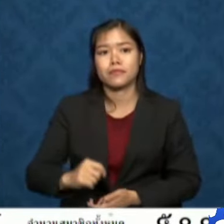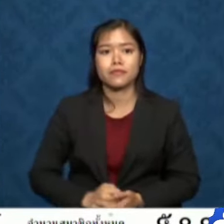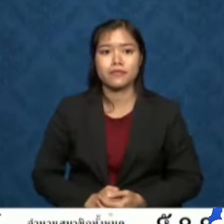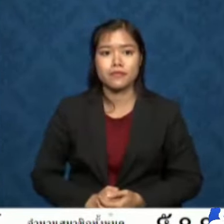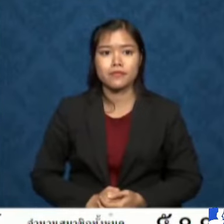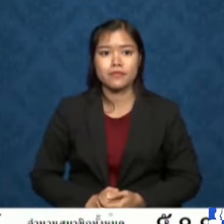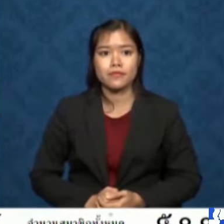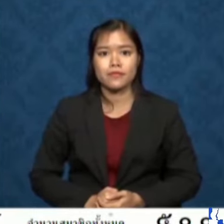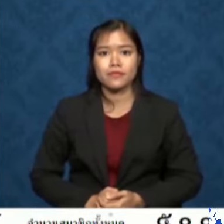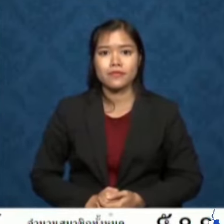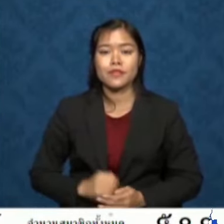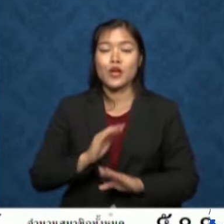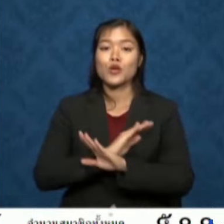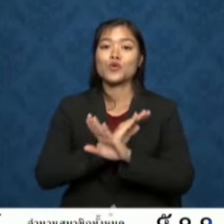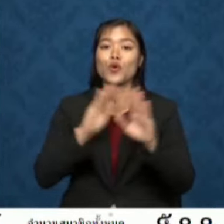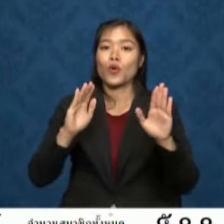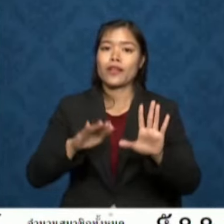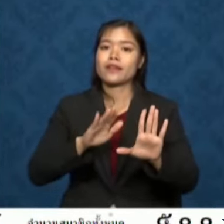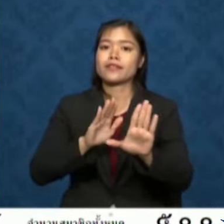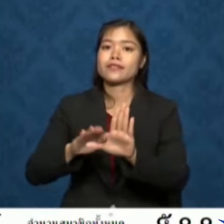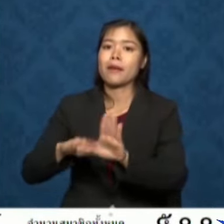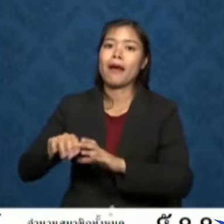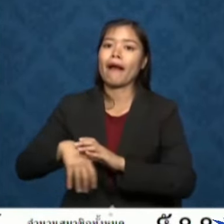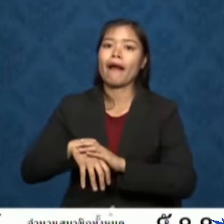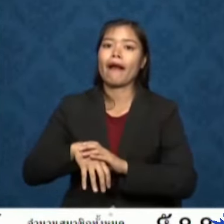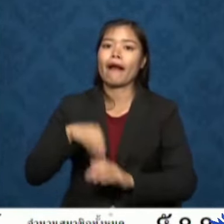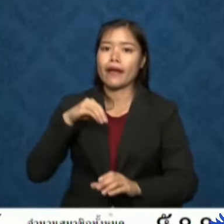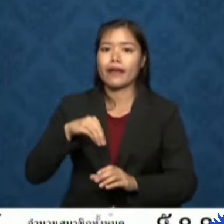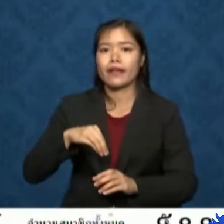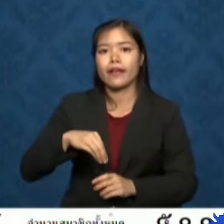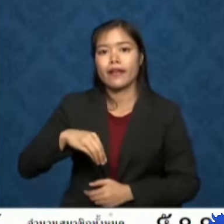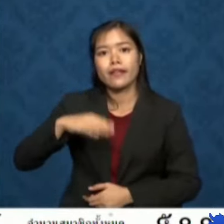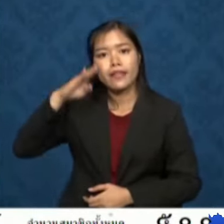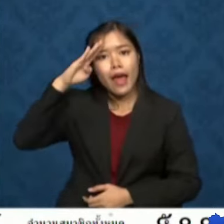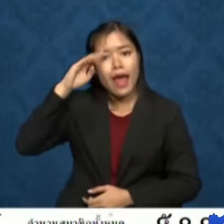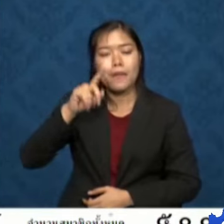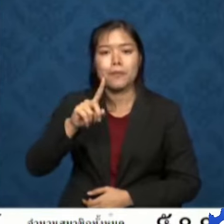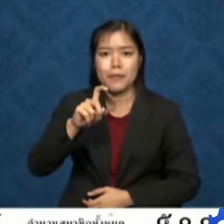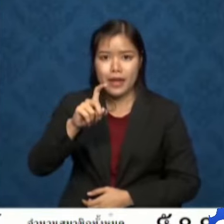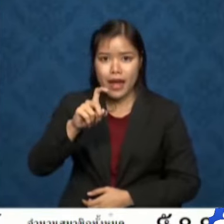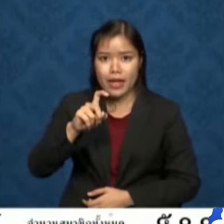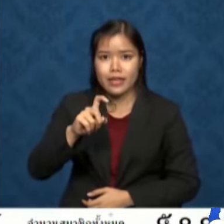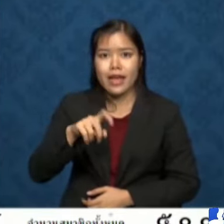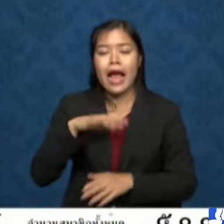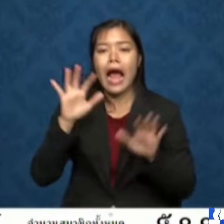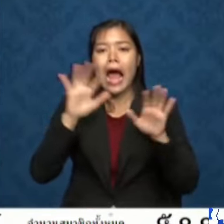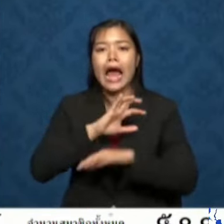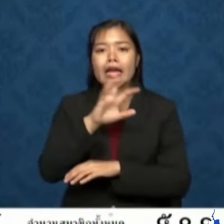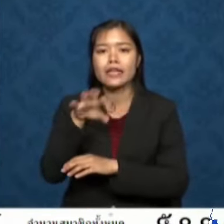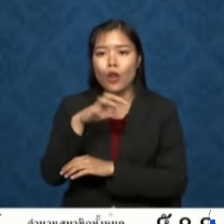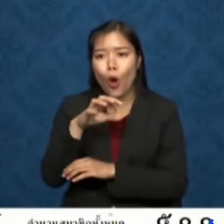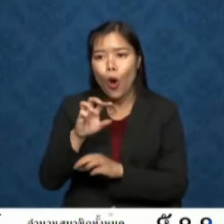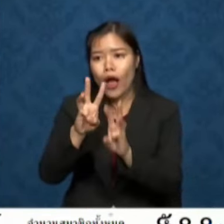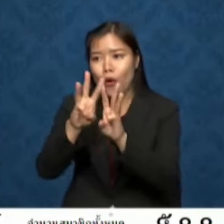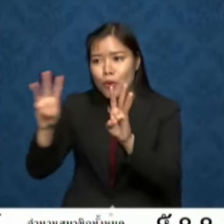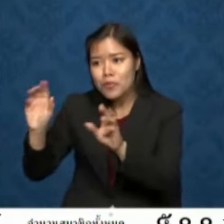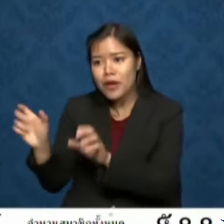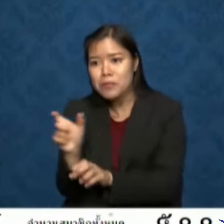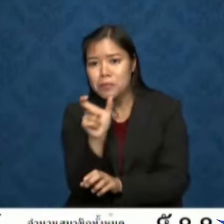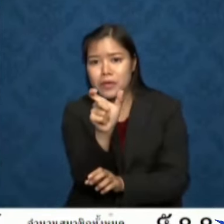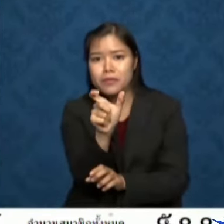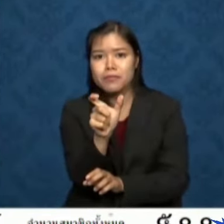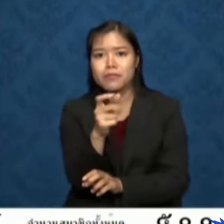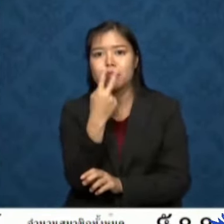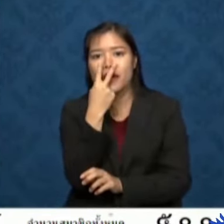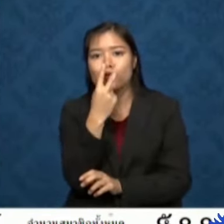จะนำไปสู่การยกเลิกการเกณฑ์ทหารได้ครับนี่คือการหลอกลวงตบตาประชาชนโดยเอายอดออนไลน์เท่านั้นมานำเสนอและ